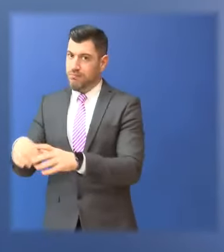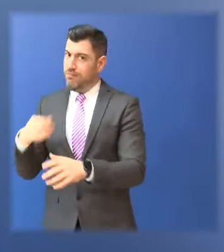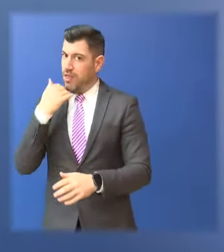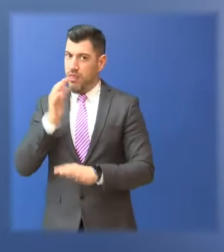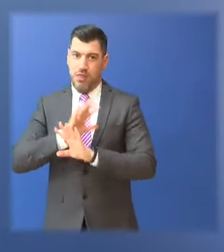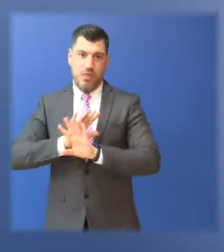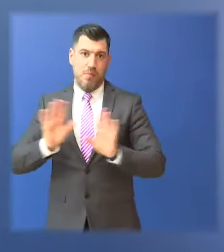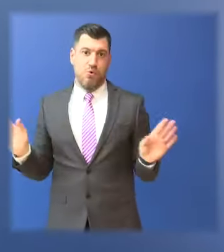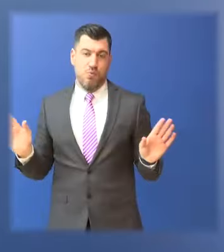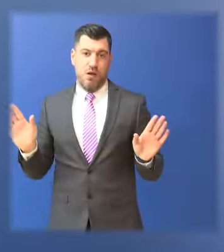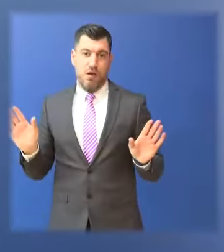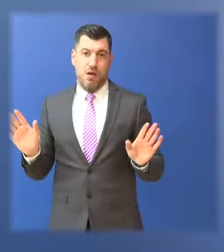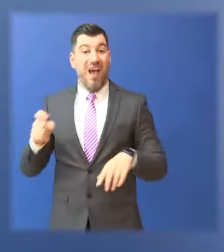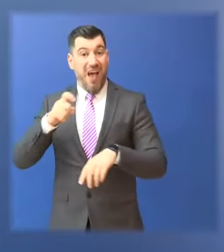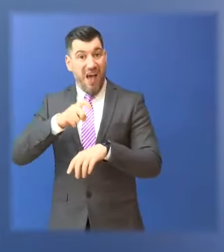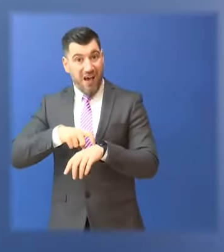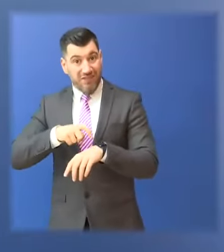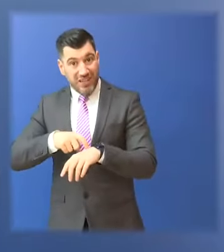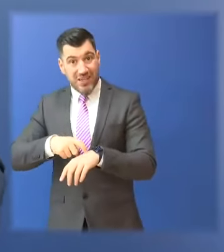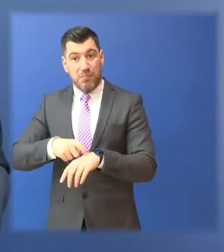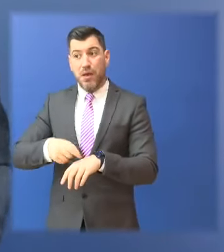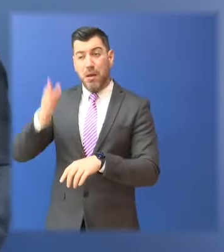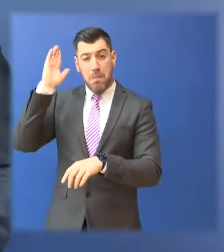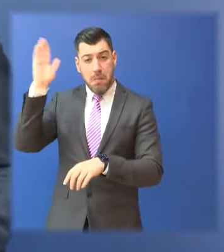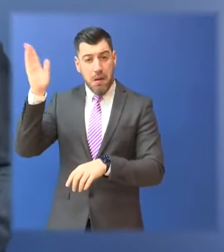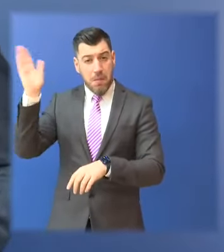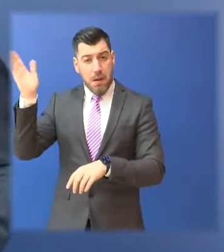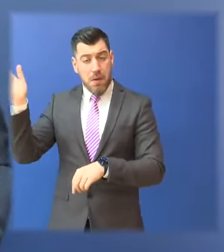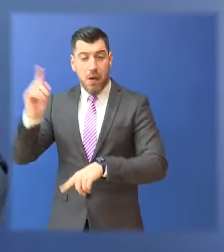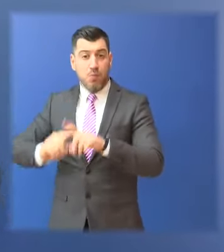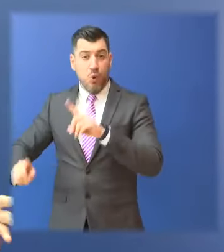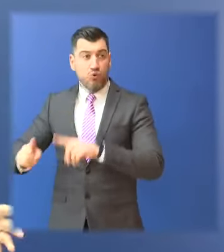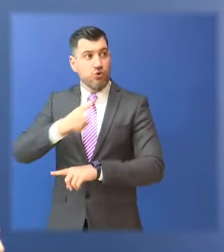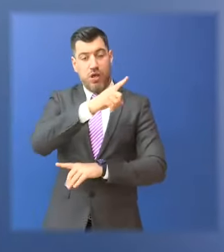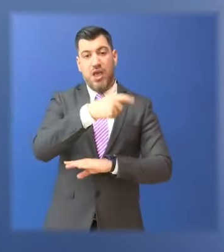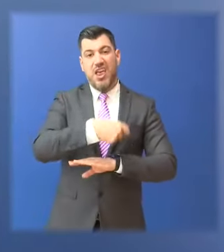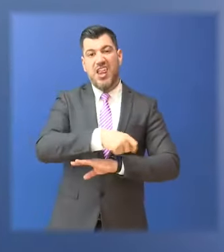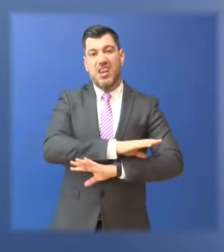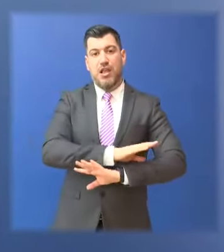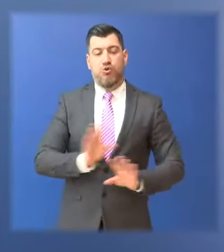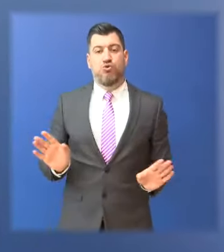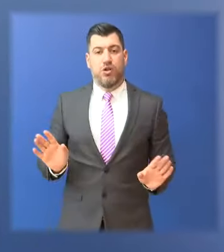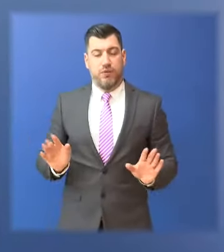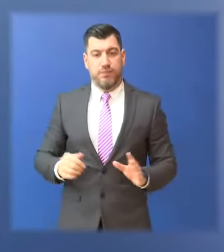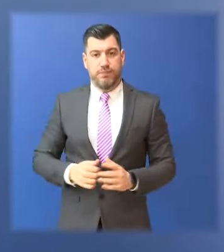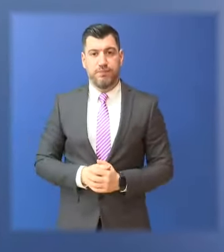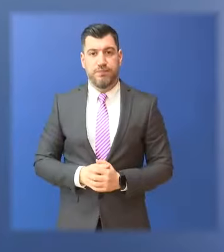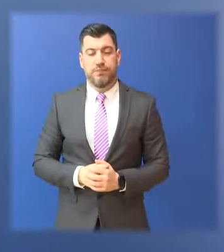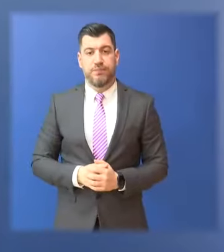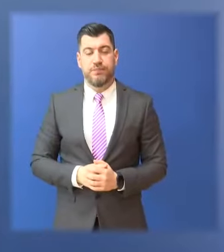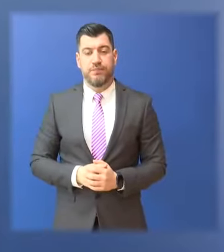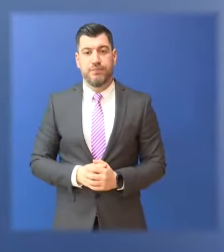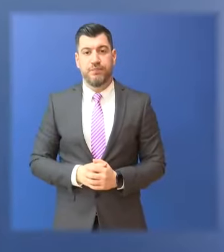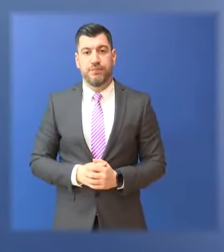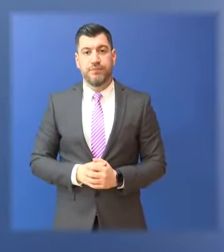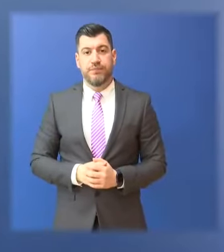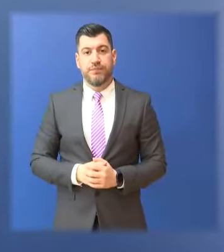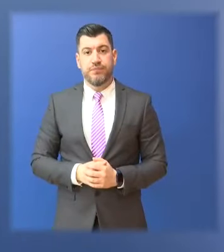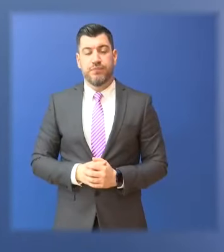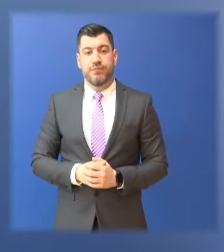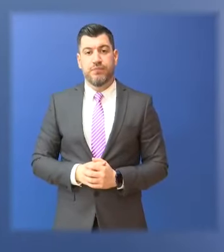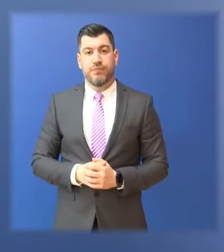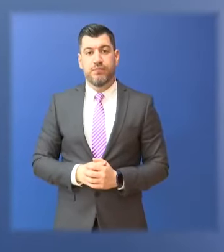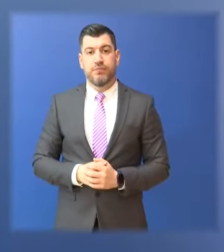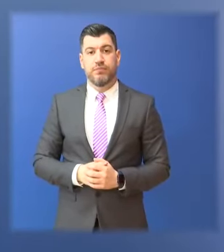χέρια της δικαιοσύνης. Προφανώς λοιπόν αυτό που θέλει η κυβέρνηση σε κάθε τέτοια υπόθεση, όποια και αν είναι αυτή και όποια ποινική υπόθεση και αν είναι, η